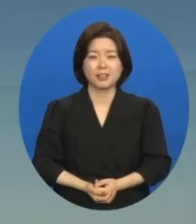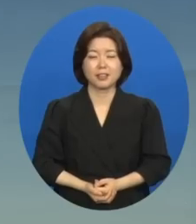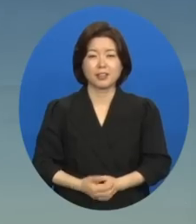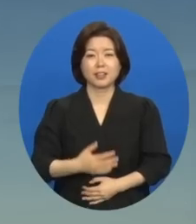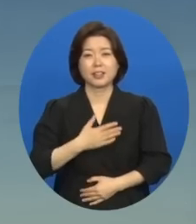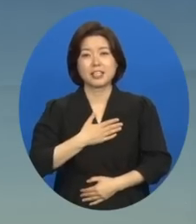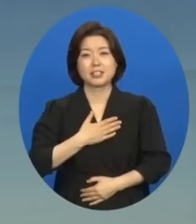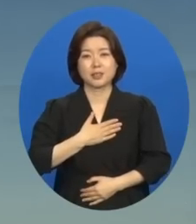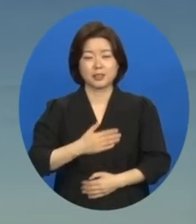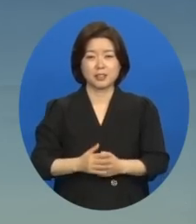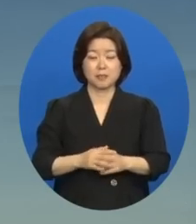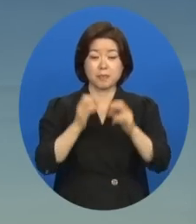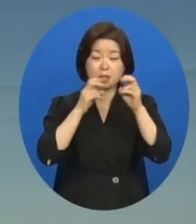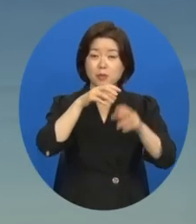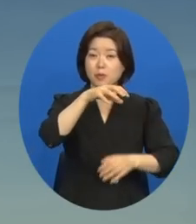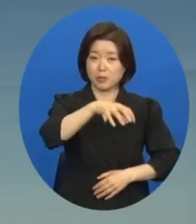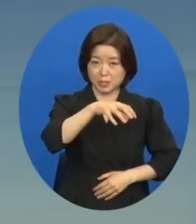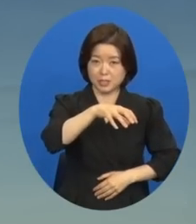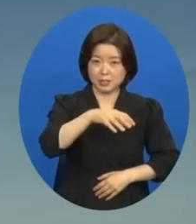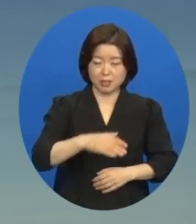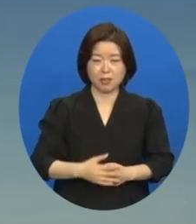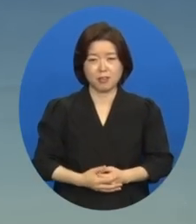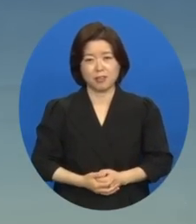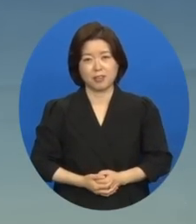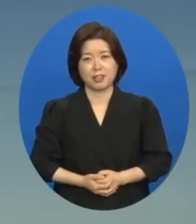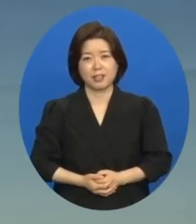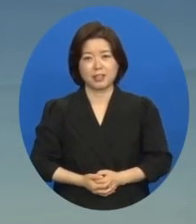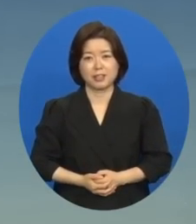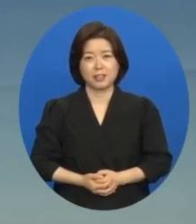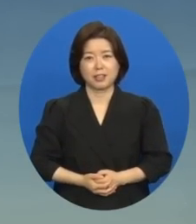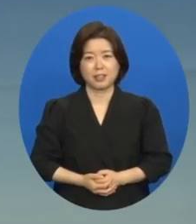저는 선교지에서